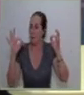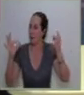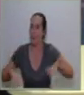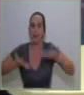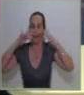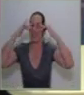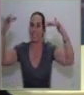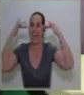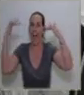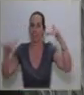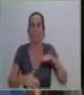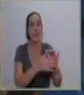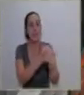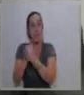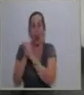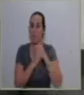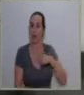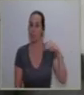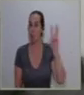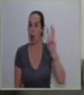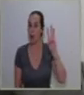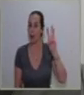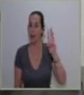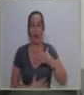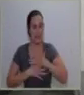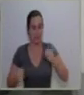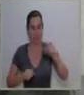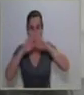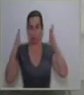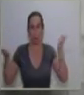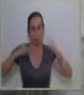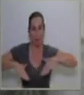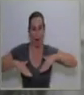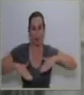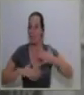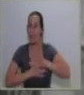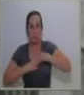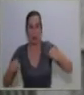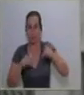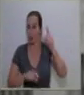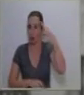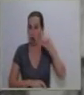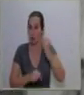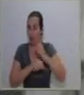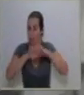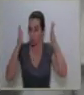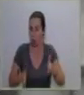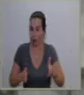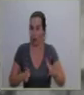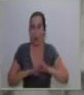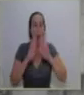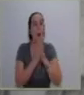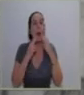בבקשה. יאללה. שלום, אני שלומית. נמאס לכם שהסוכה שלכם מתפרקת? נמאס לכם שאתם לא יודעים לבנות סוכה?